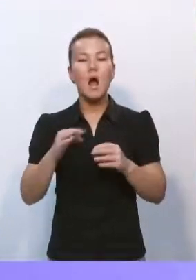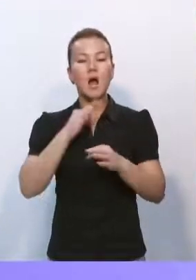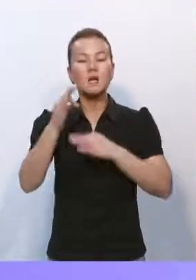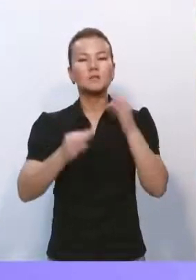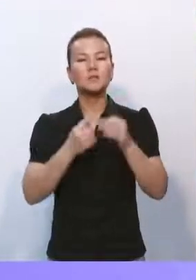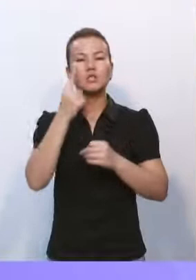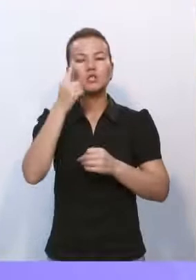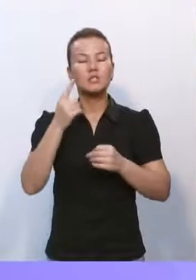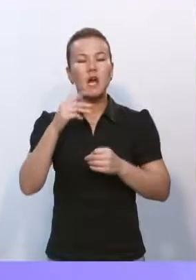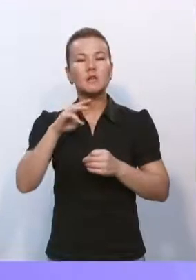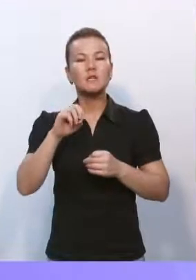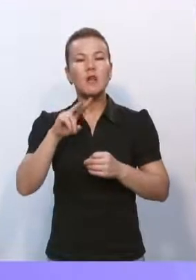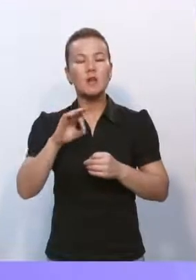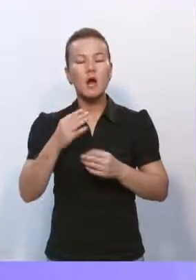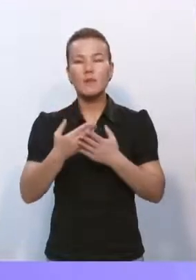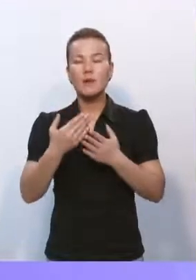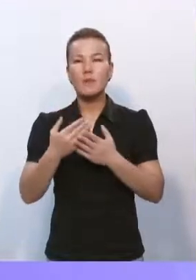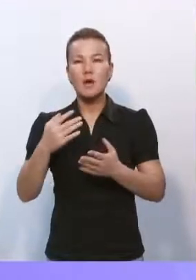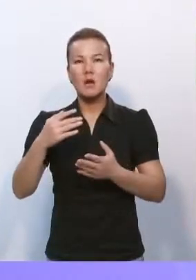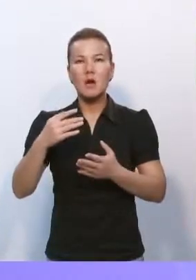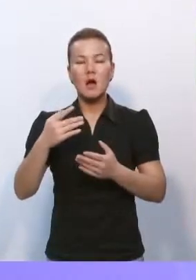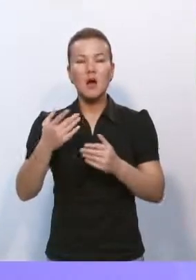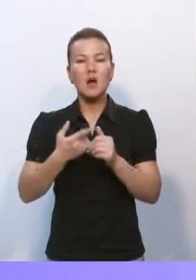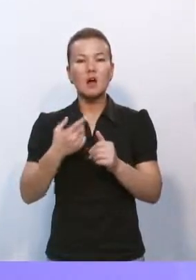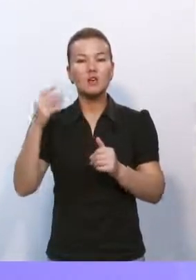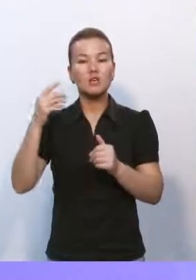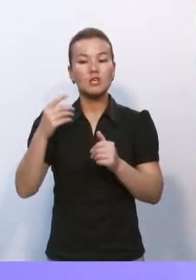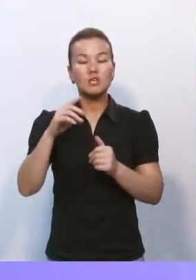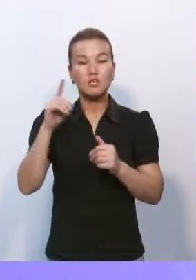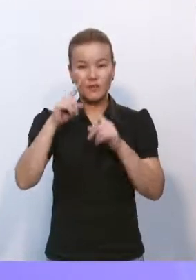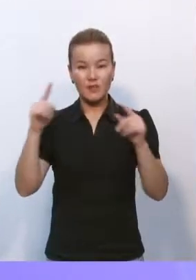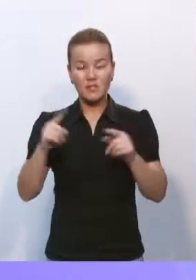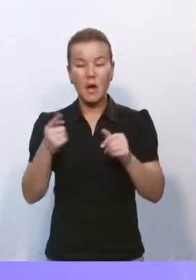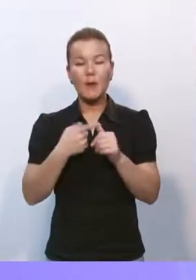космическое тело, например, звезда по имени Солнце.